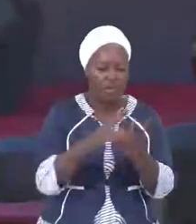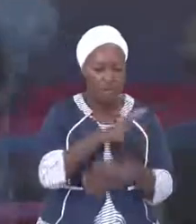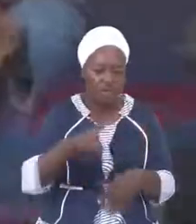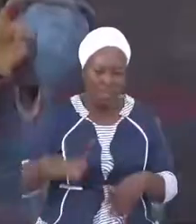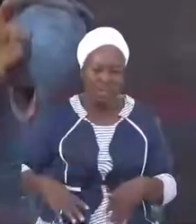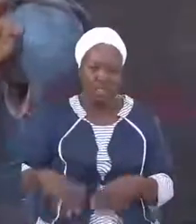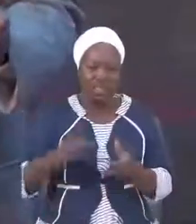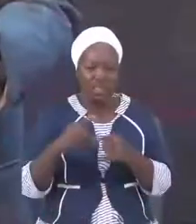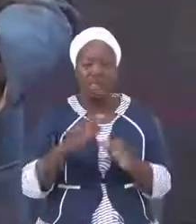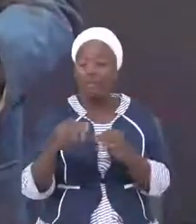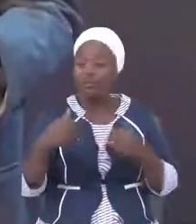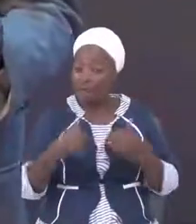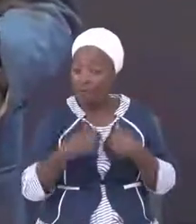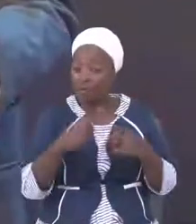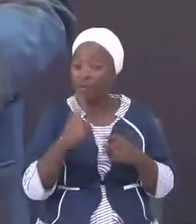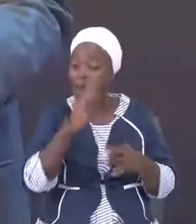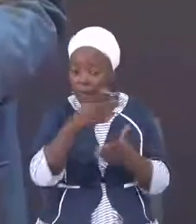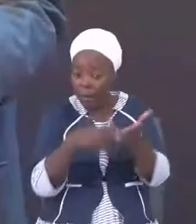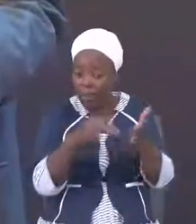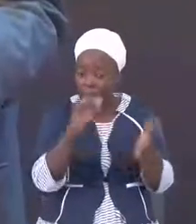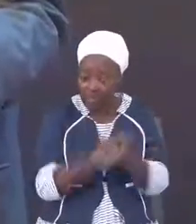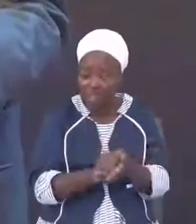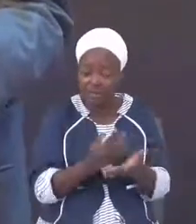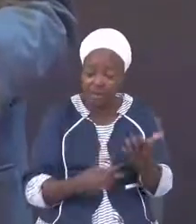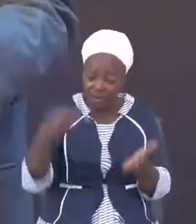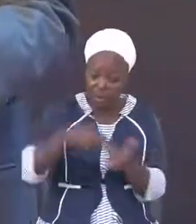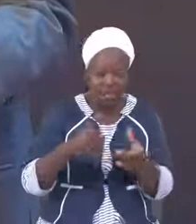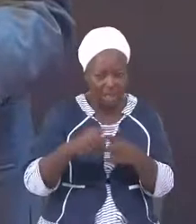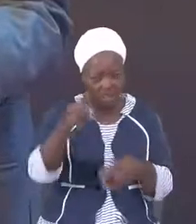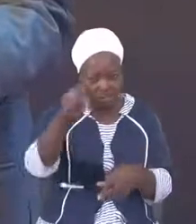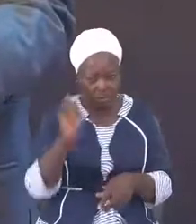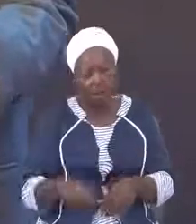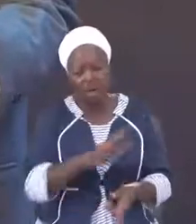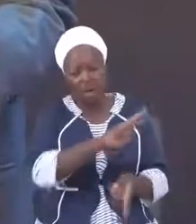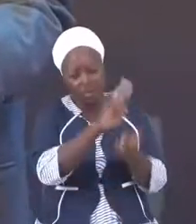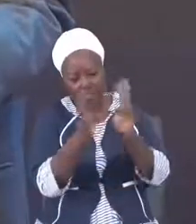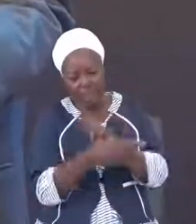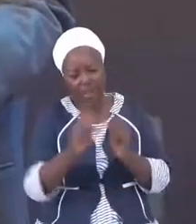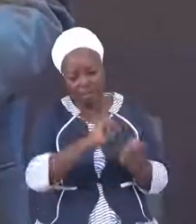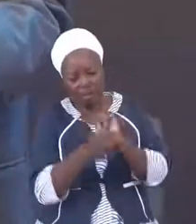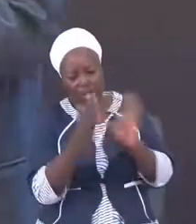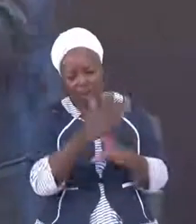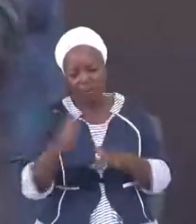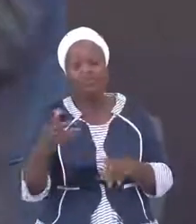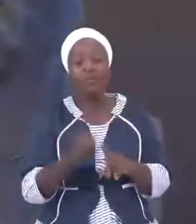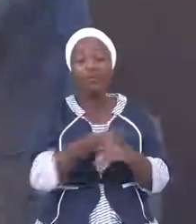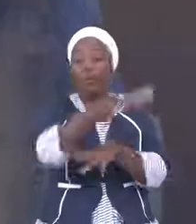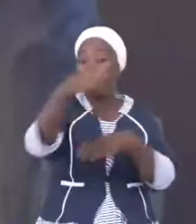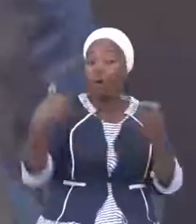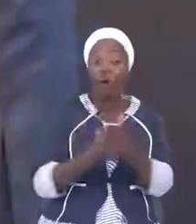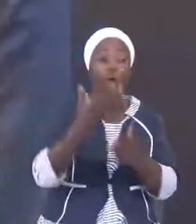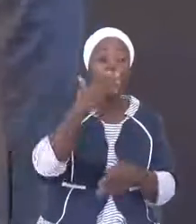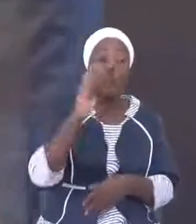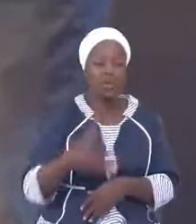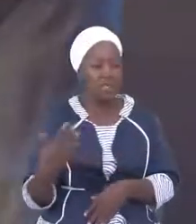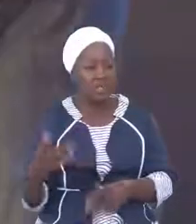prendre part au bénéfice de cette résurrection, nous devons nous repentir et nous détourner de tout ce qui est contre la